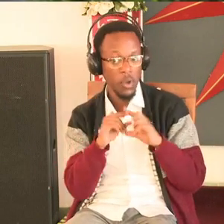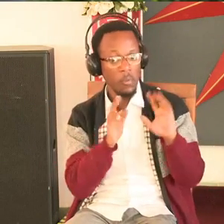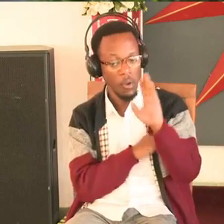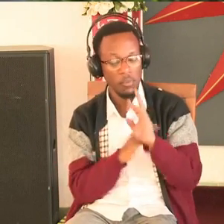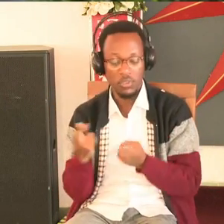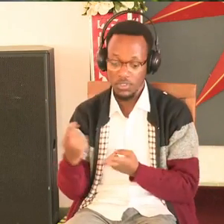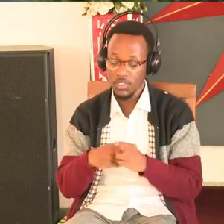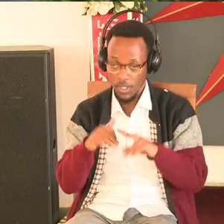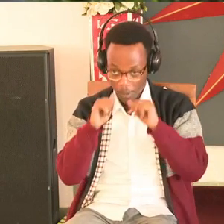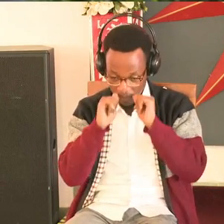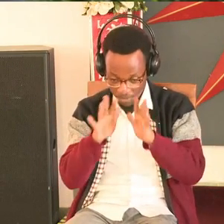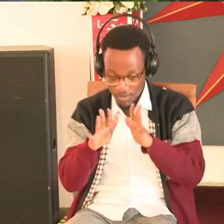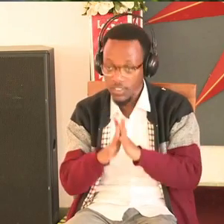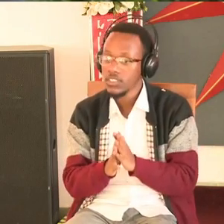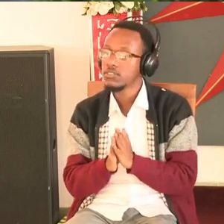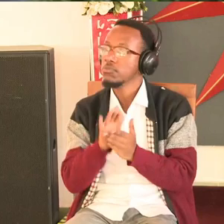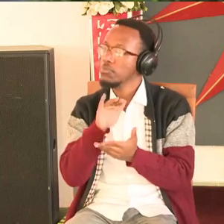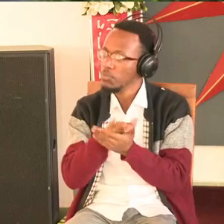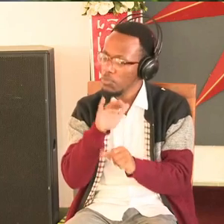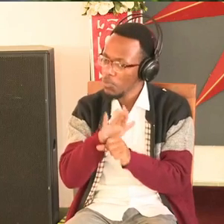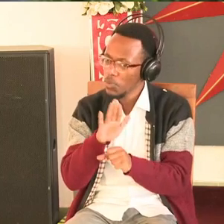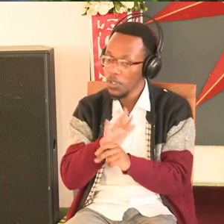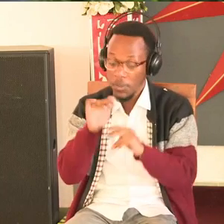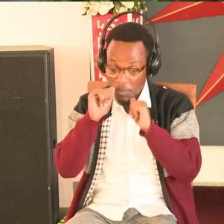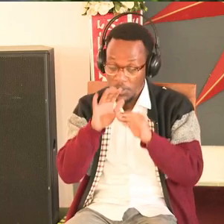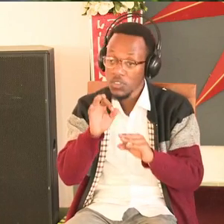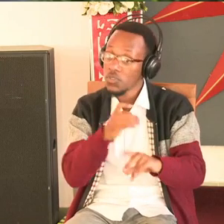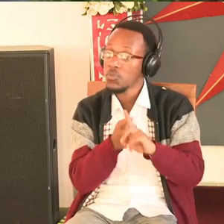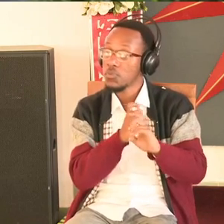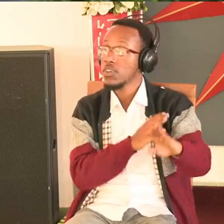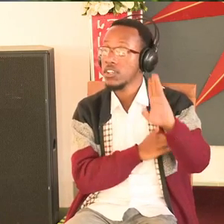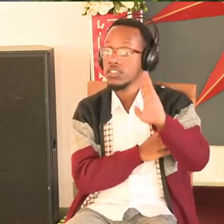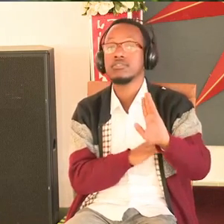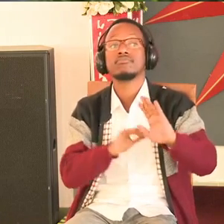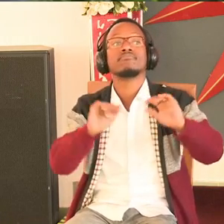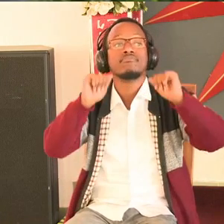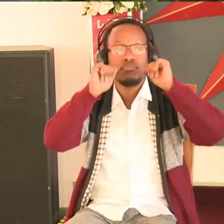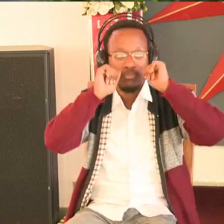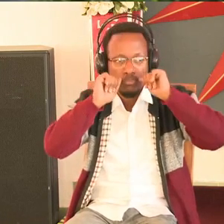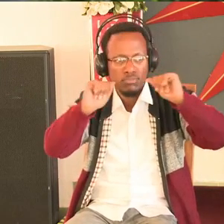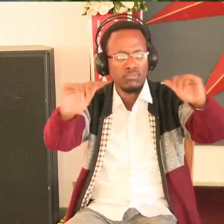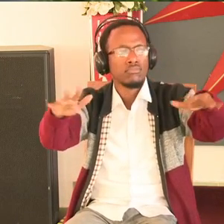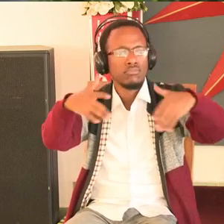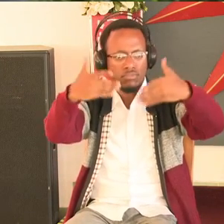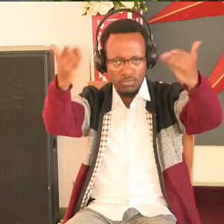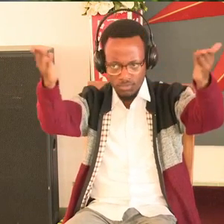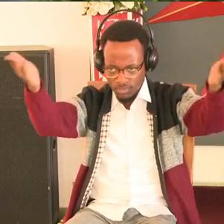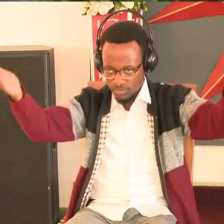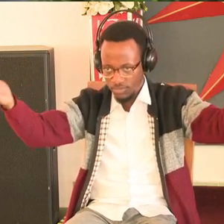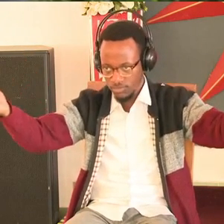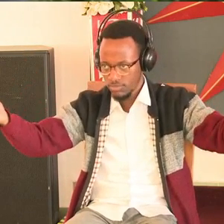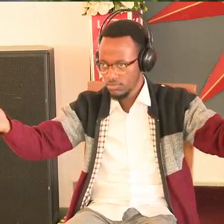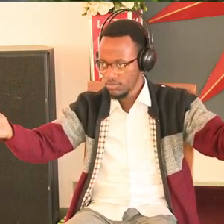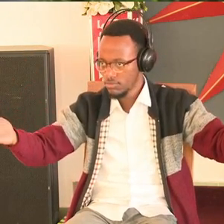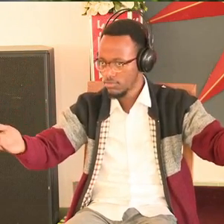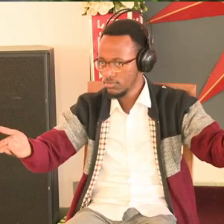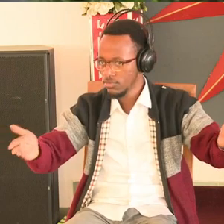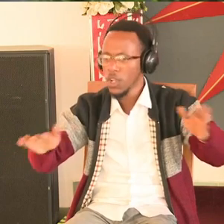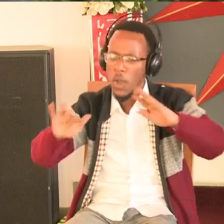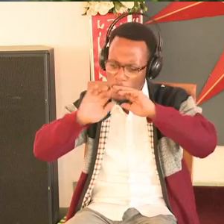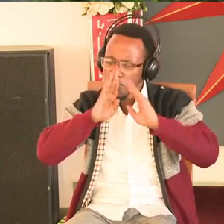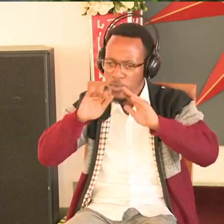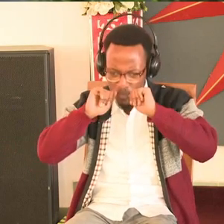umugisha kandi imigisha y'Imana ishobora byose ibe kuri mwebwe mwese